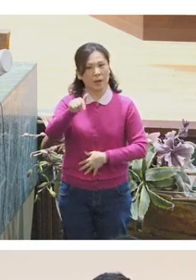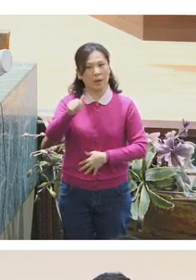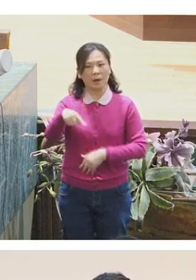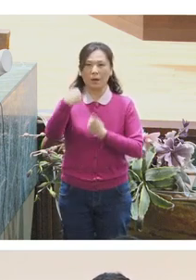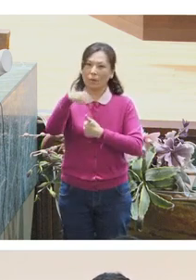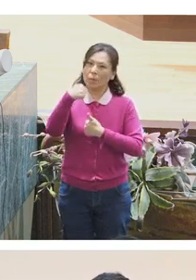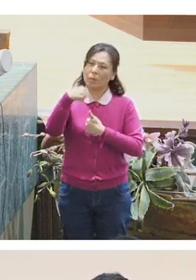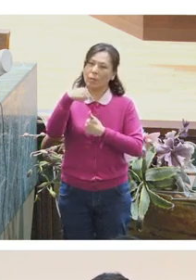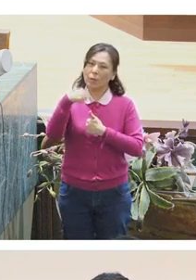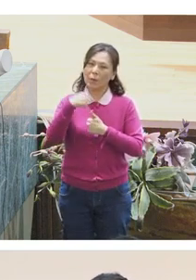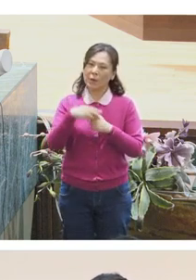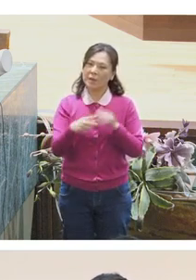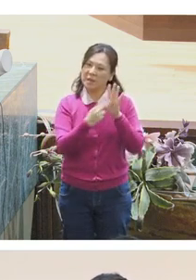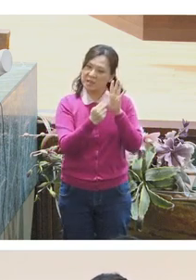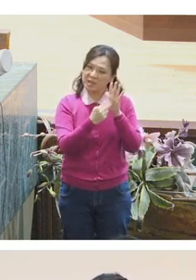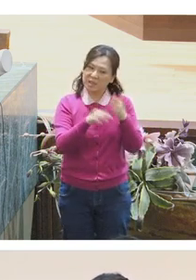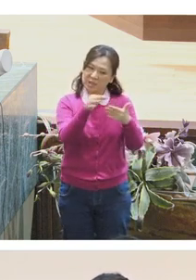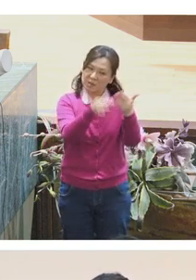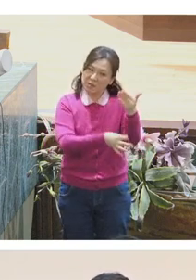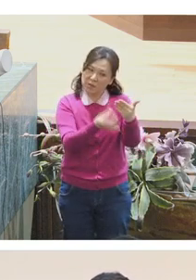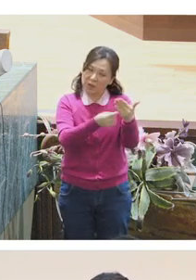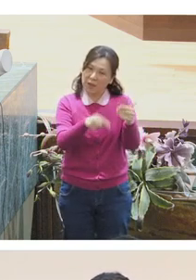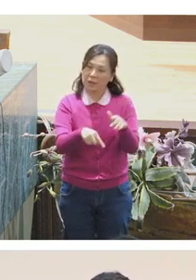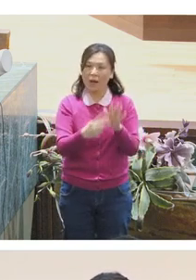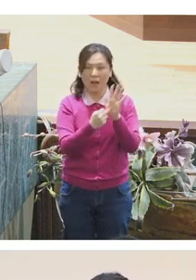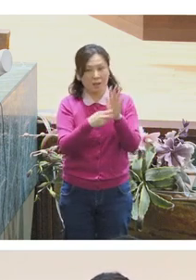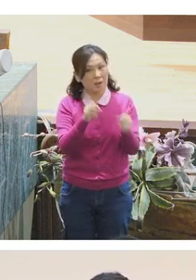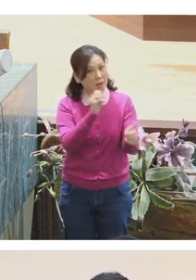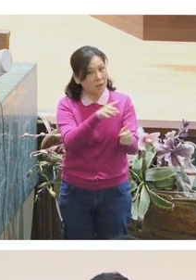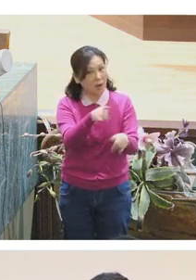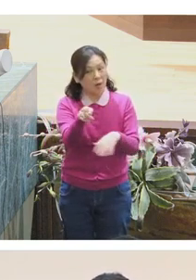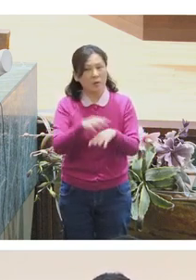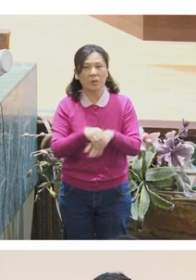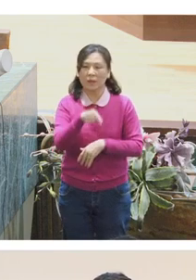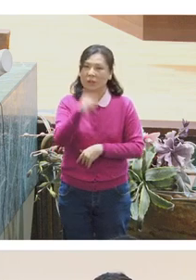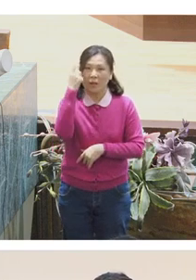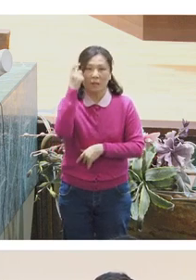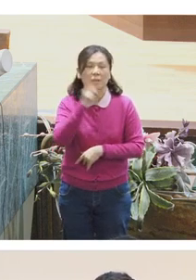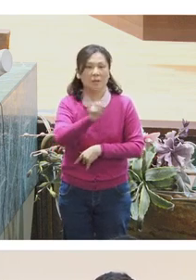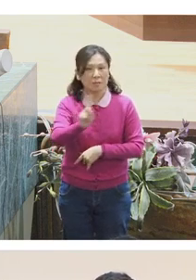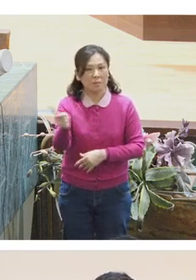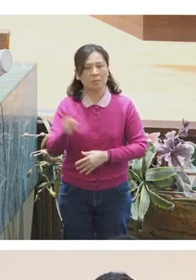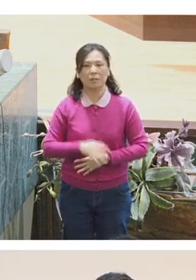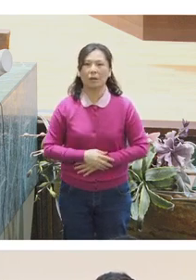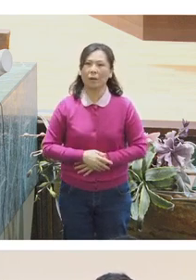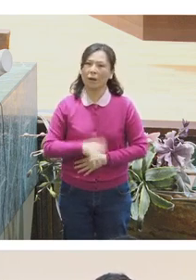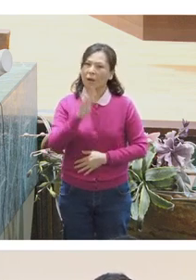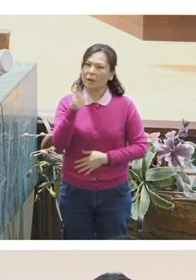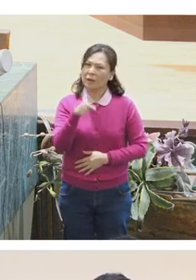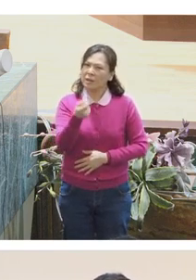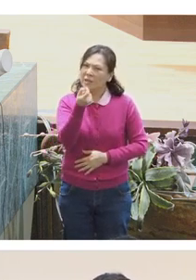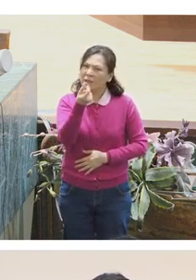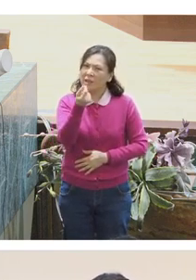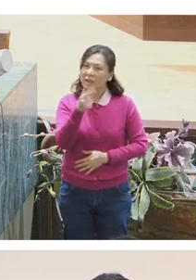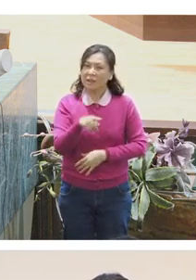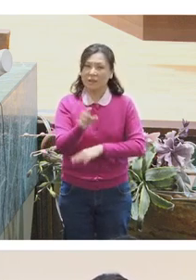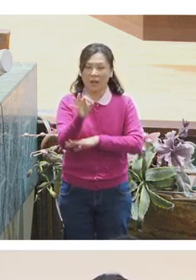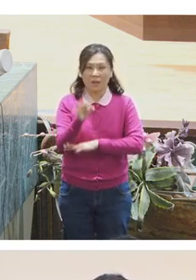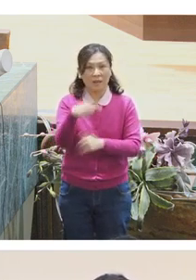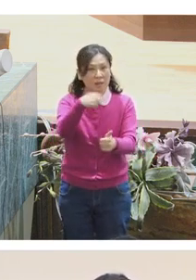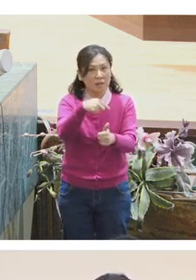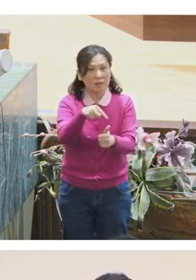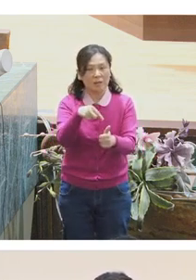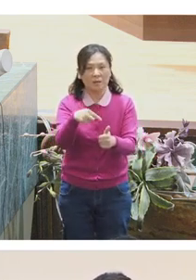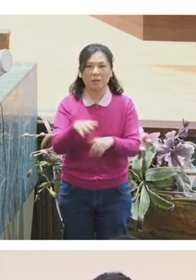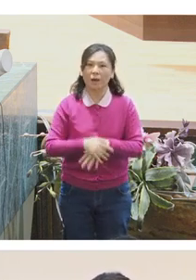较去诠释法条来告诉你说这个法律要规定是什么。可是他比较少的课程会是告诉你